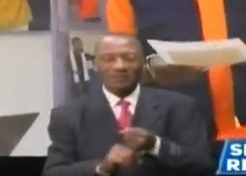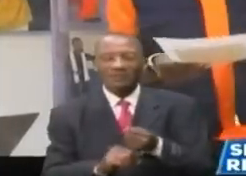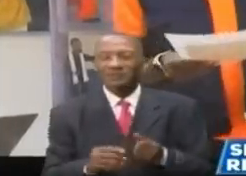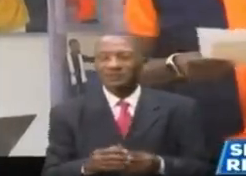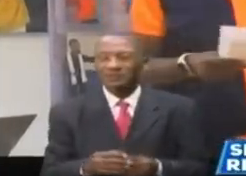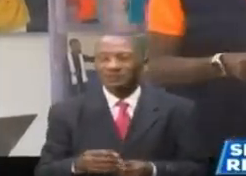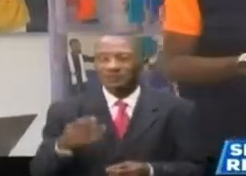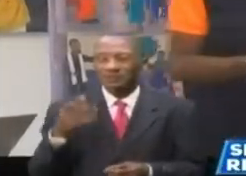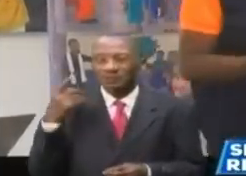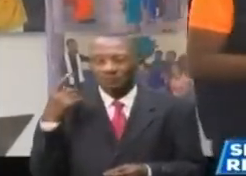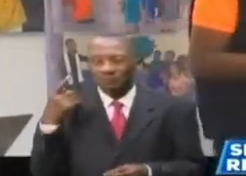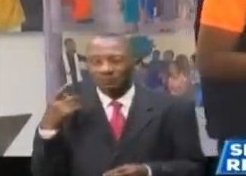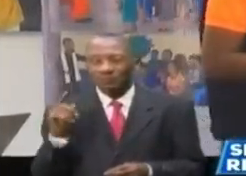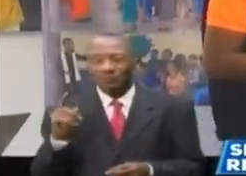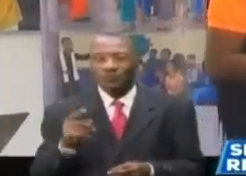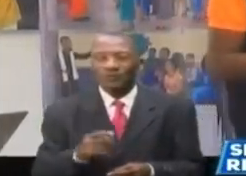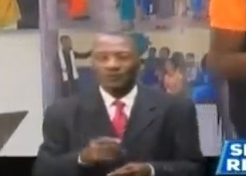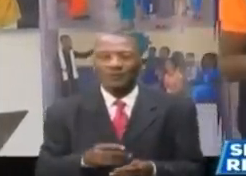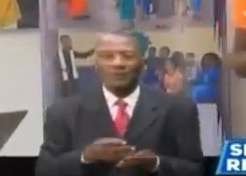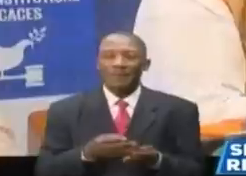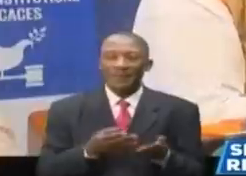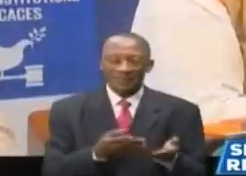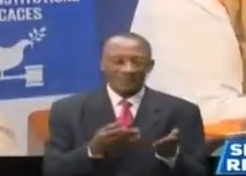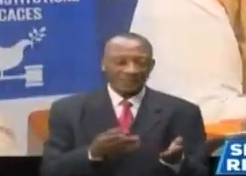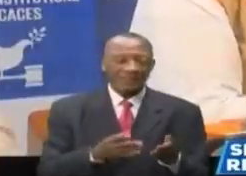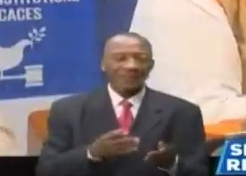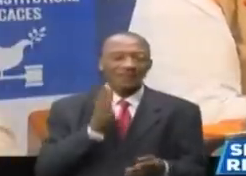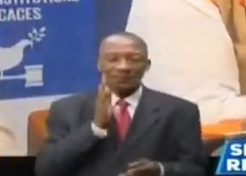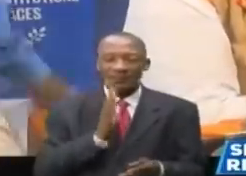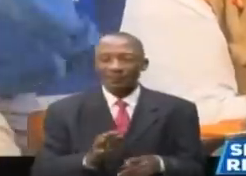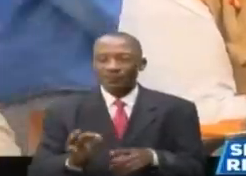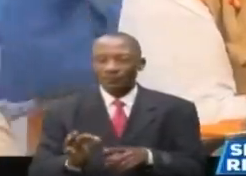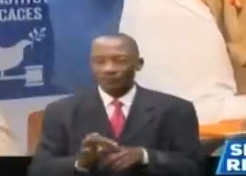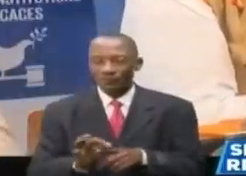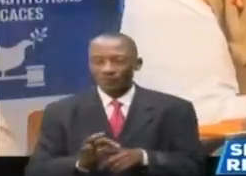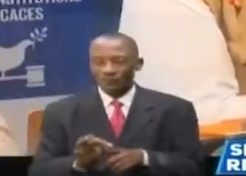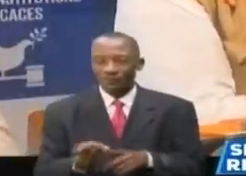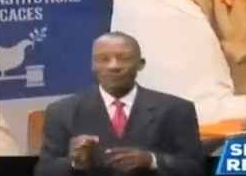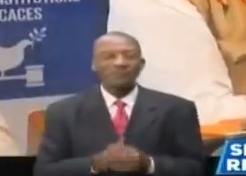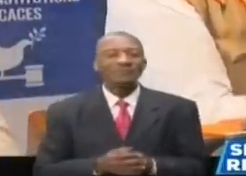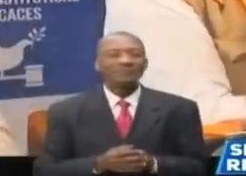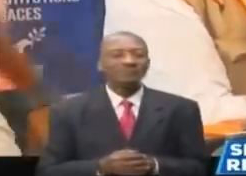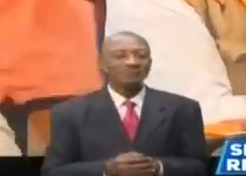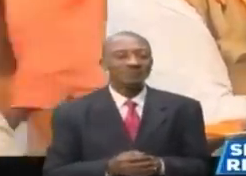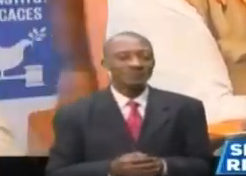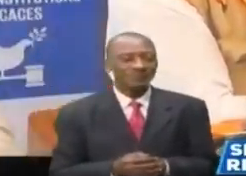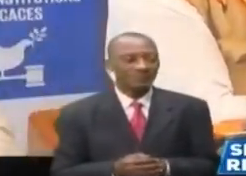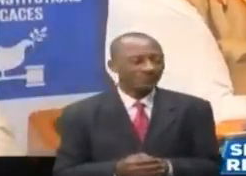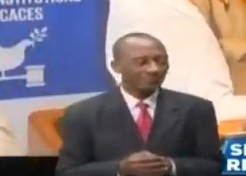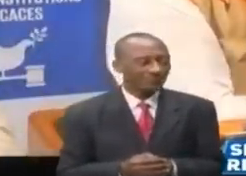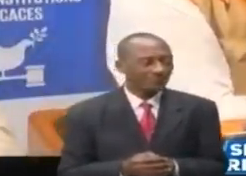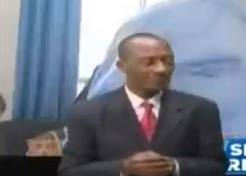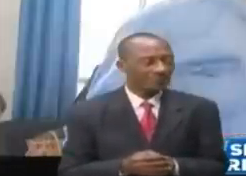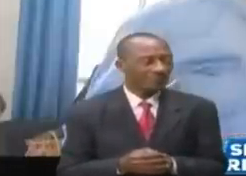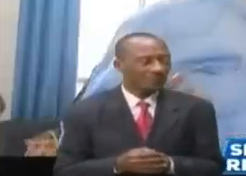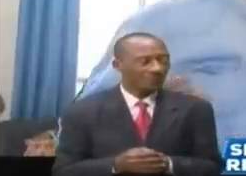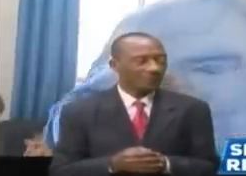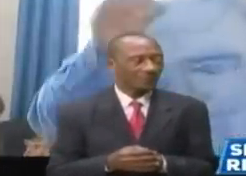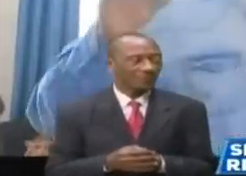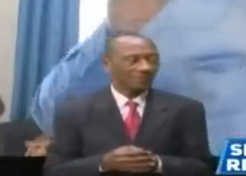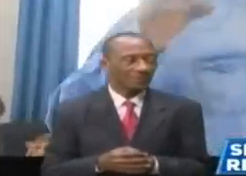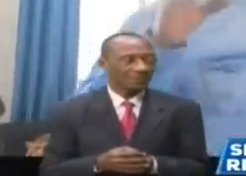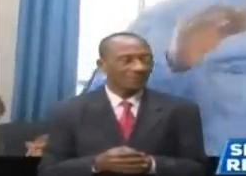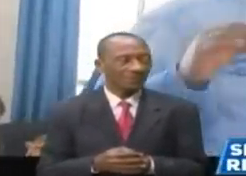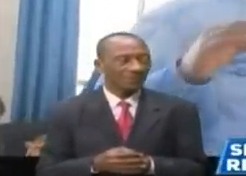provinces avec le déploiement d'une équipe d'urgence afin d'assurer une réponse plus efficace et à grande échelle.